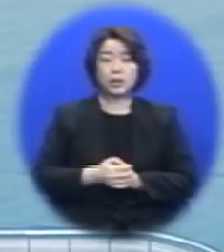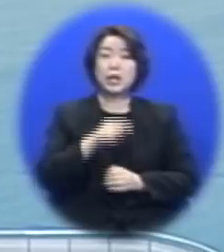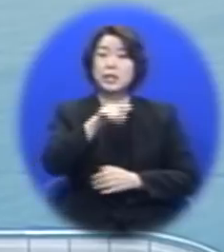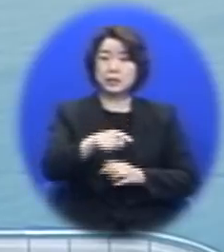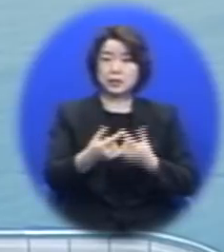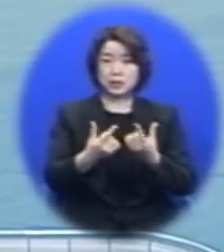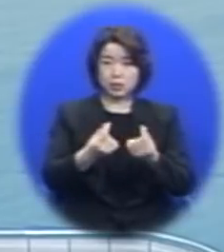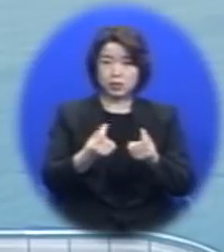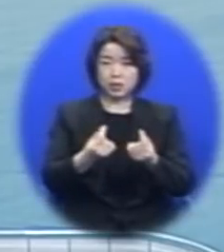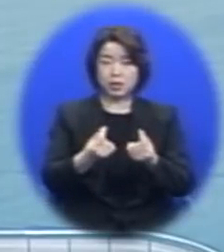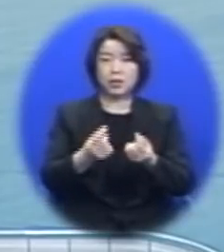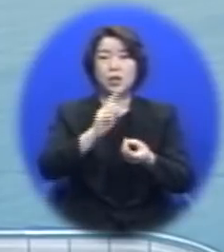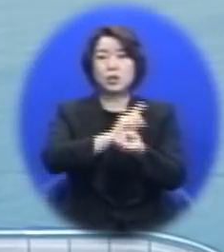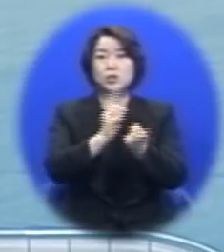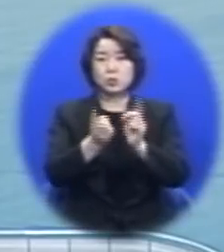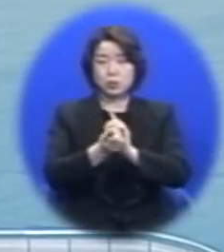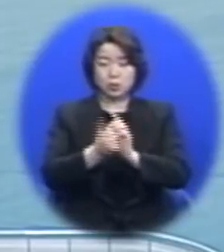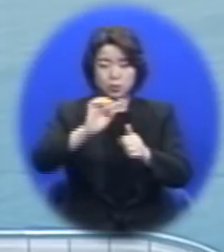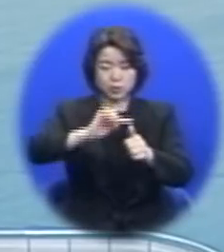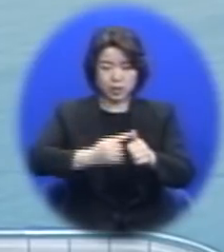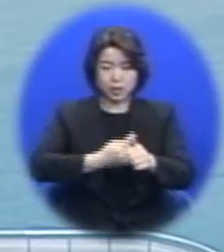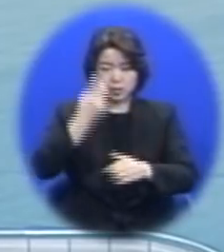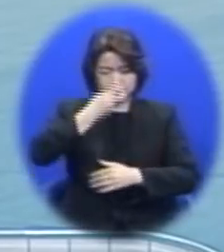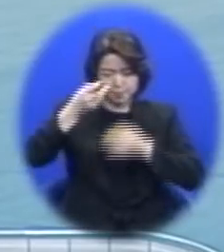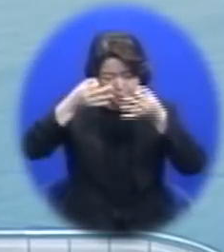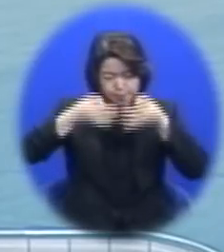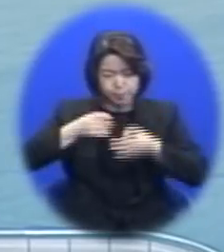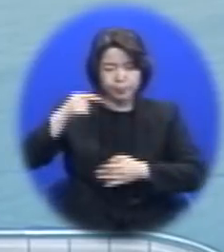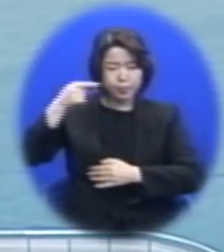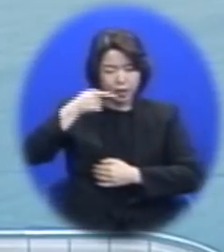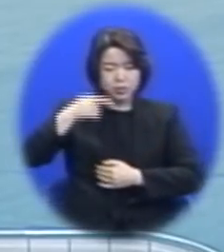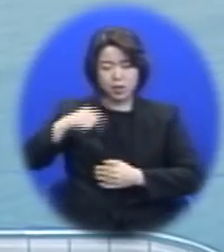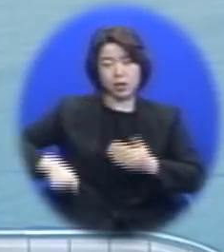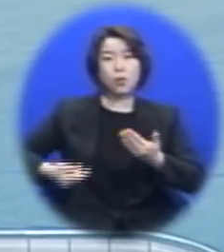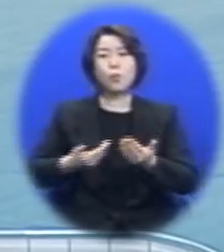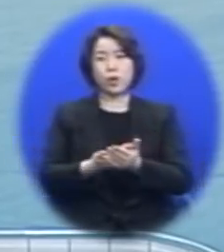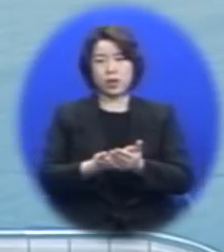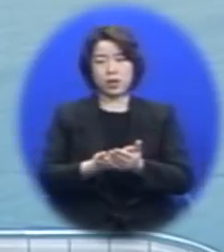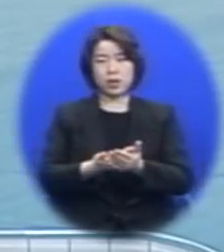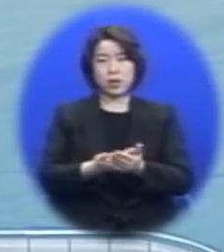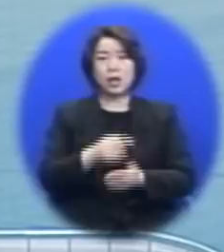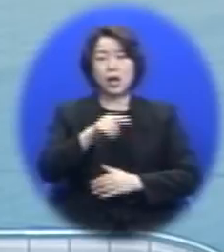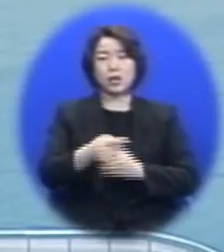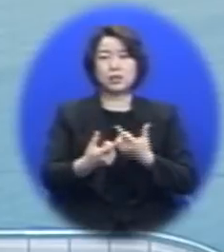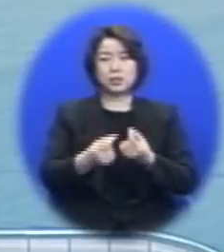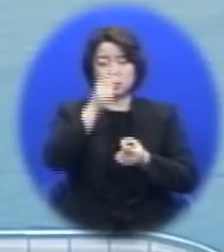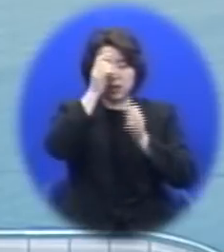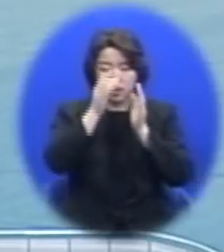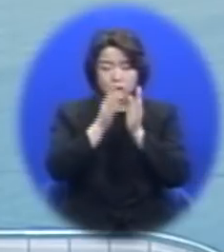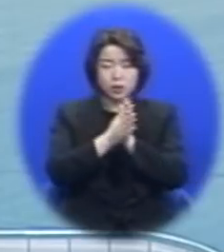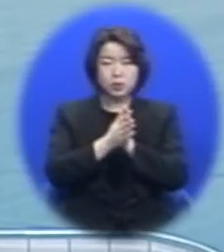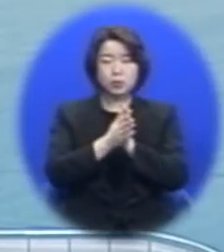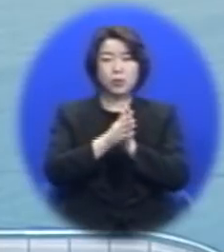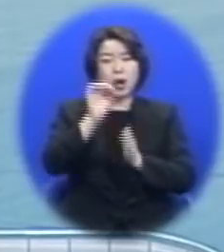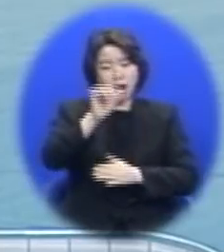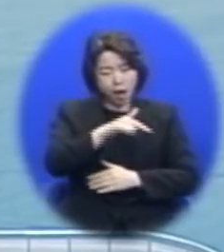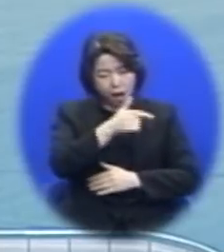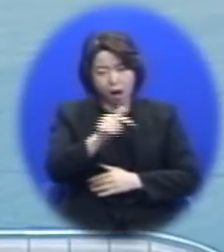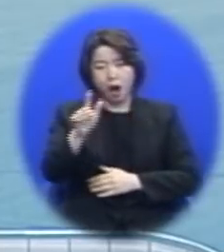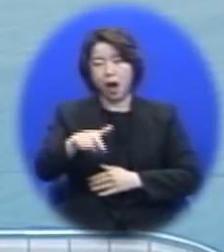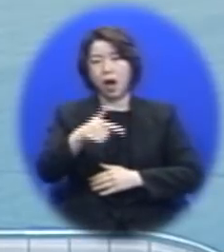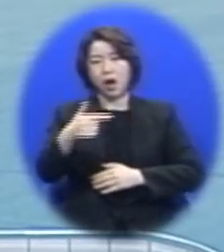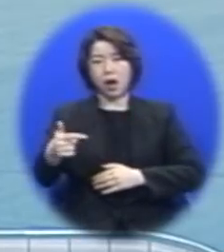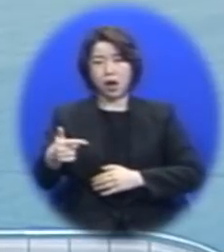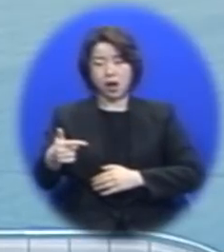그렇게 스스로를 점검하고 철저하게 회개하고 그렇게 기도하면서 하루하루를